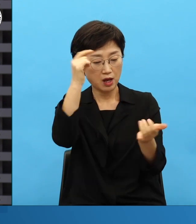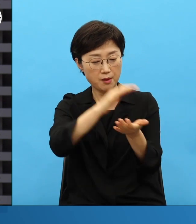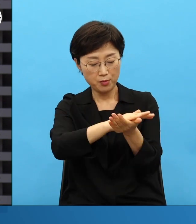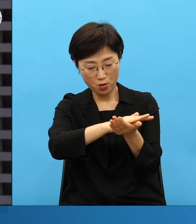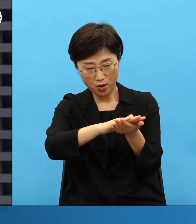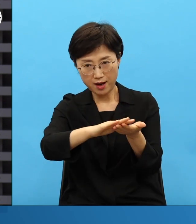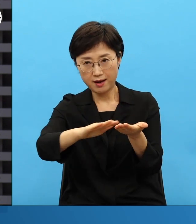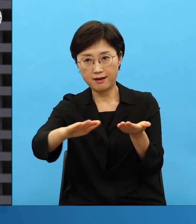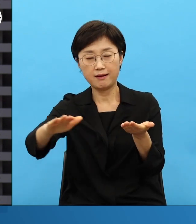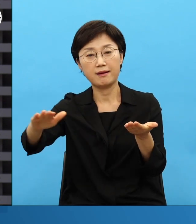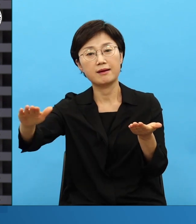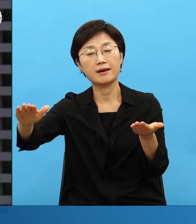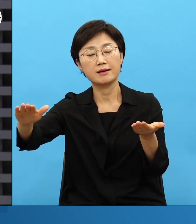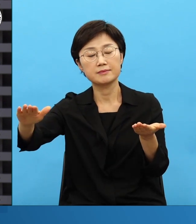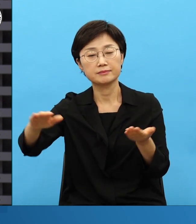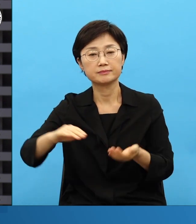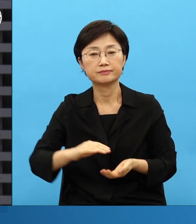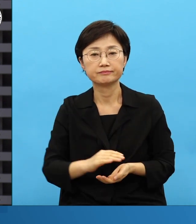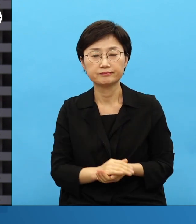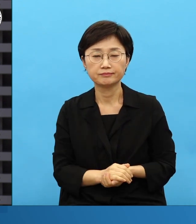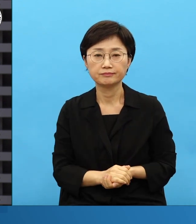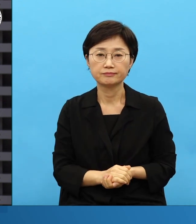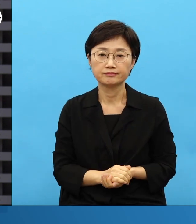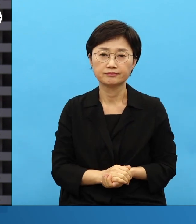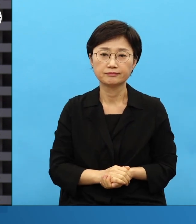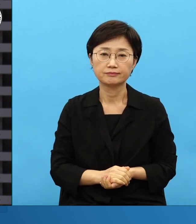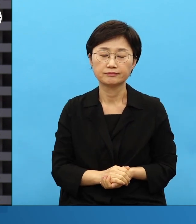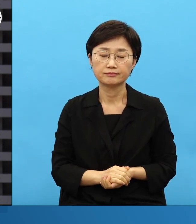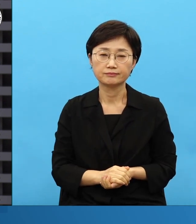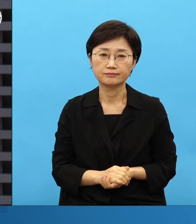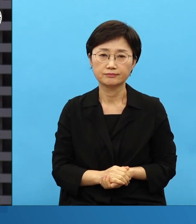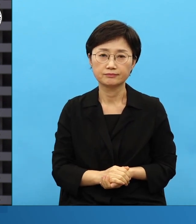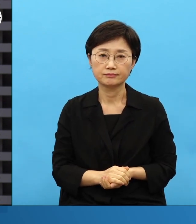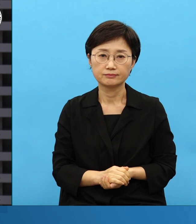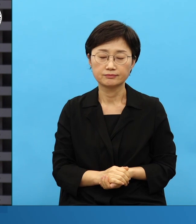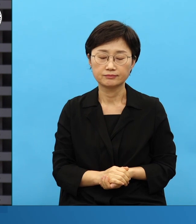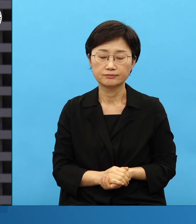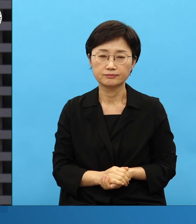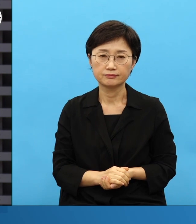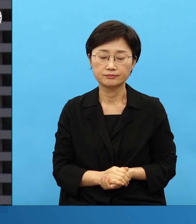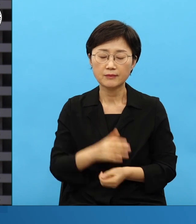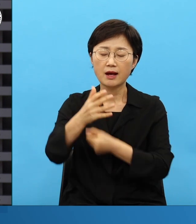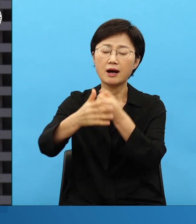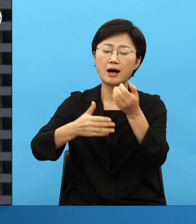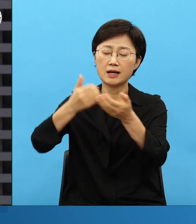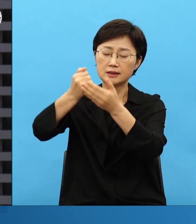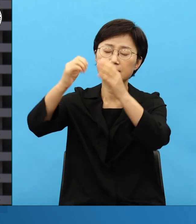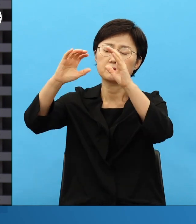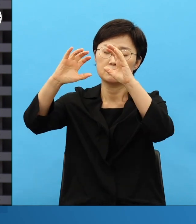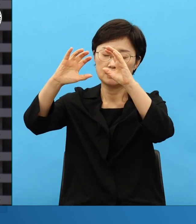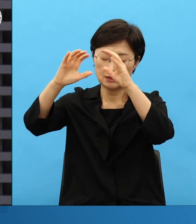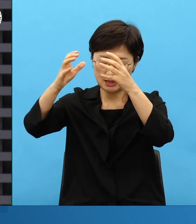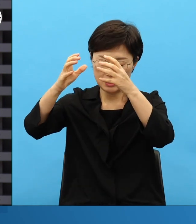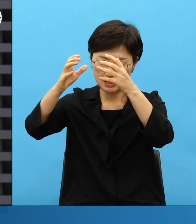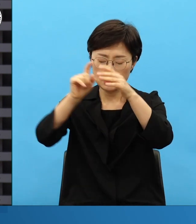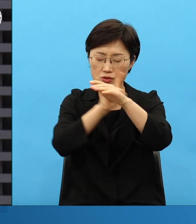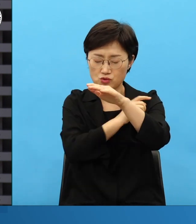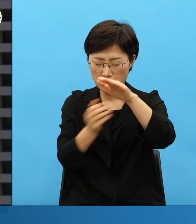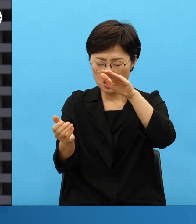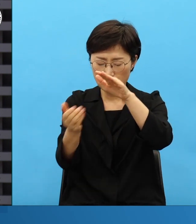평화로다. Glory to God in the highest, and on earth peace among those with whom he is pleased. 하나님 나라의 최고